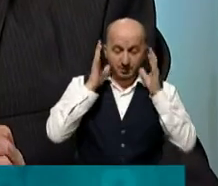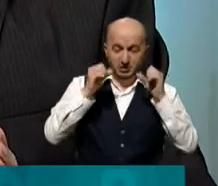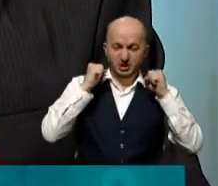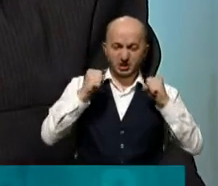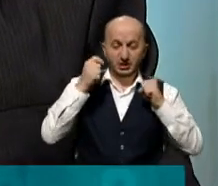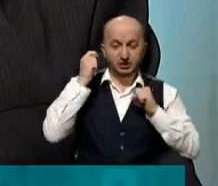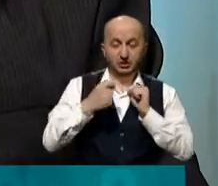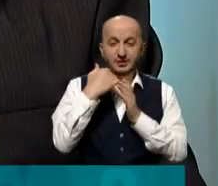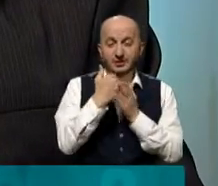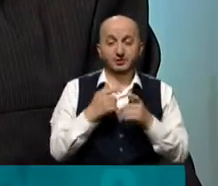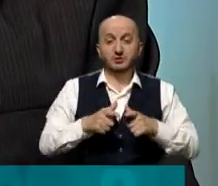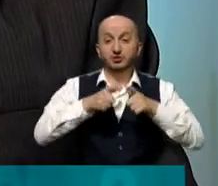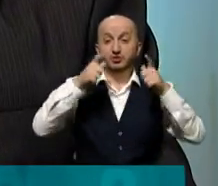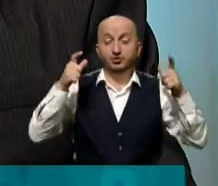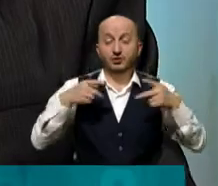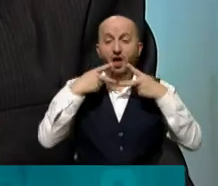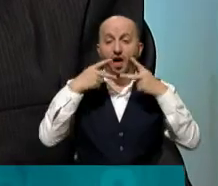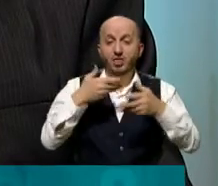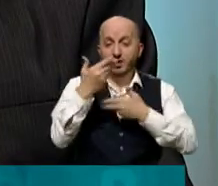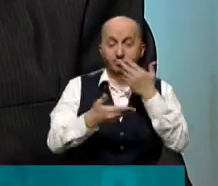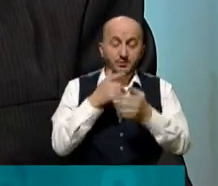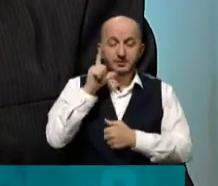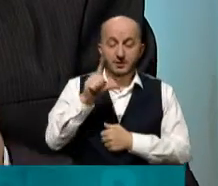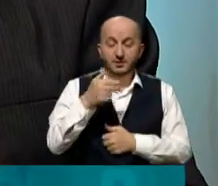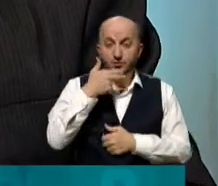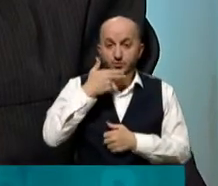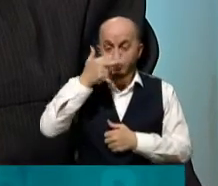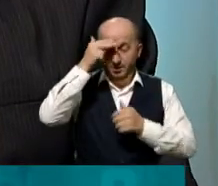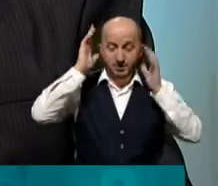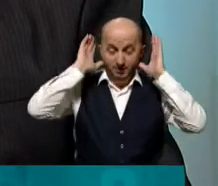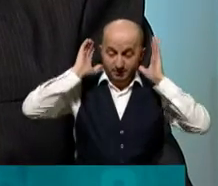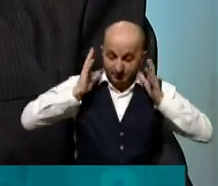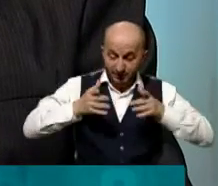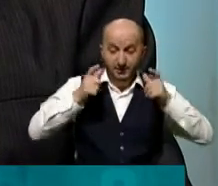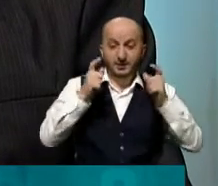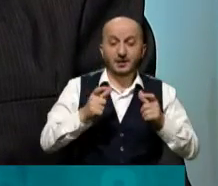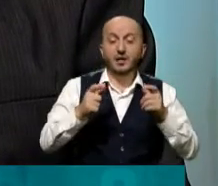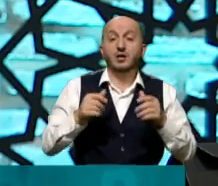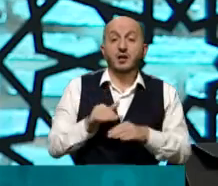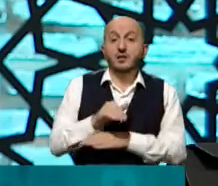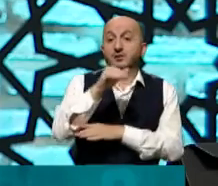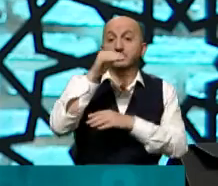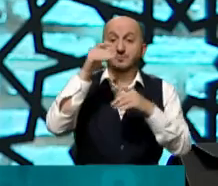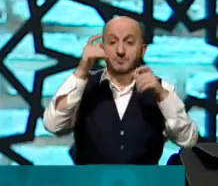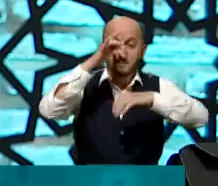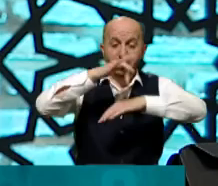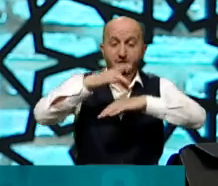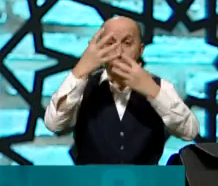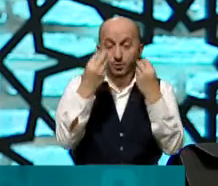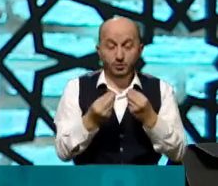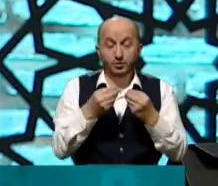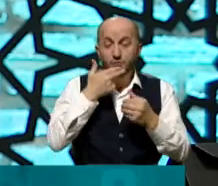geniş geniş anlatmamız gerekir. Hı hı. Yani cuma namazı kılınan yer bir yerleşim merkezi olacak. Orada cuma